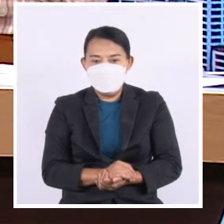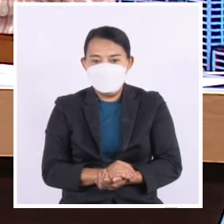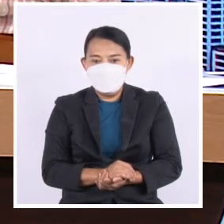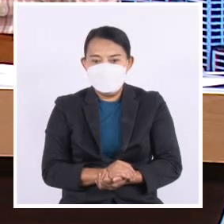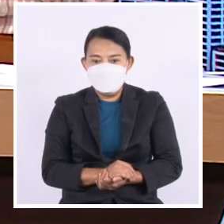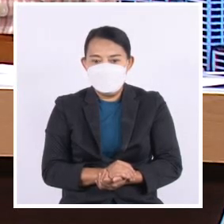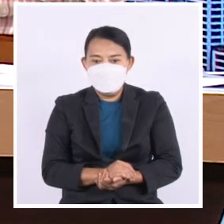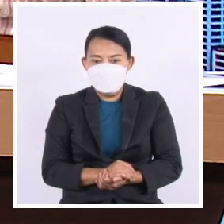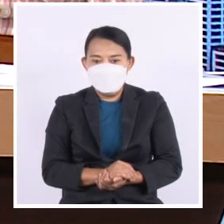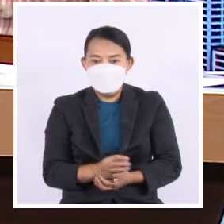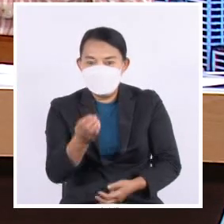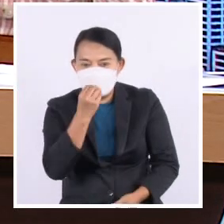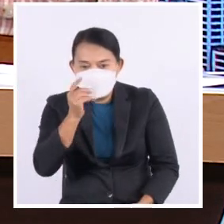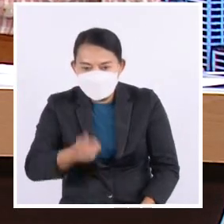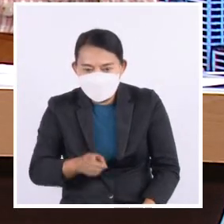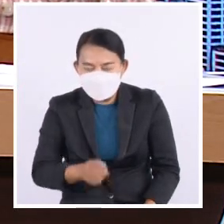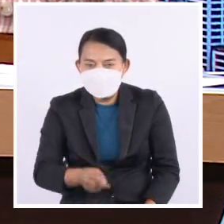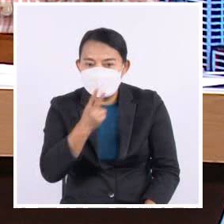ามว่าจิ๋มละมุนจริงเปล่า